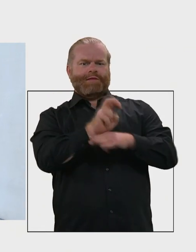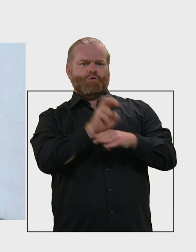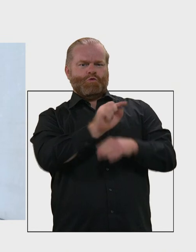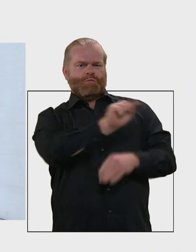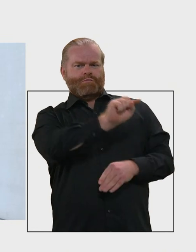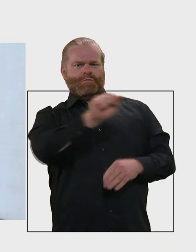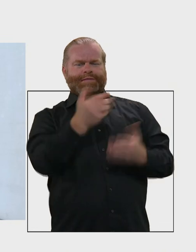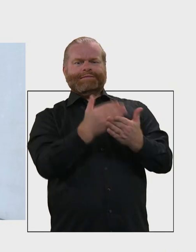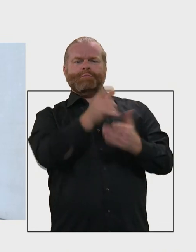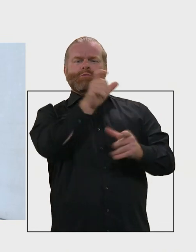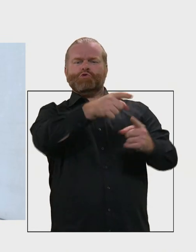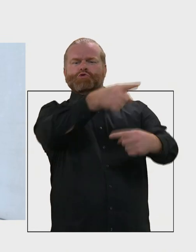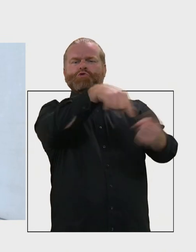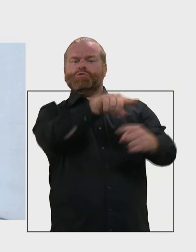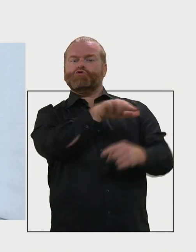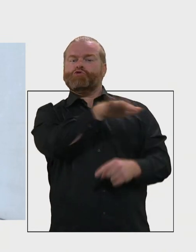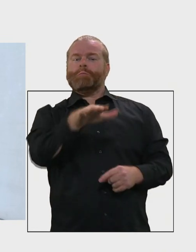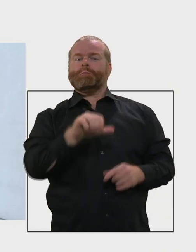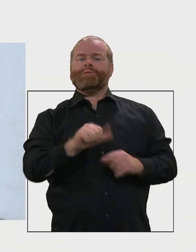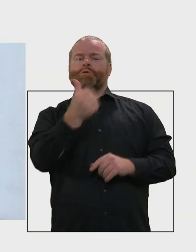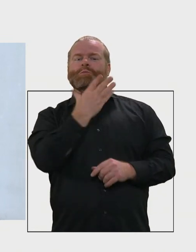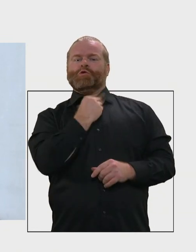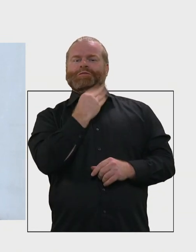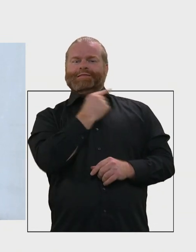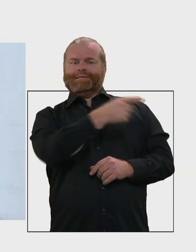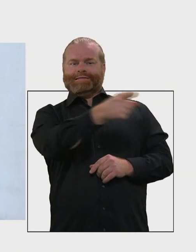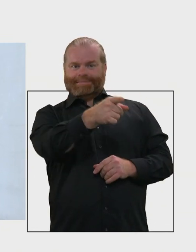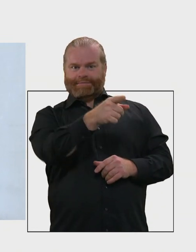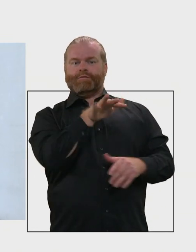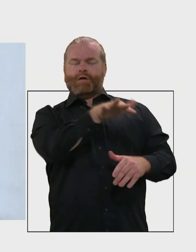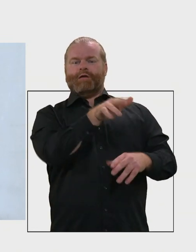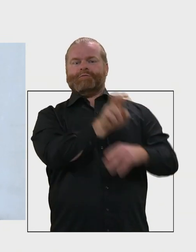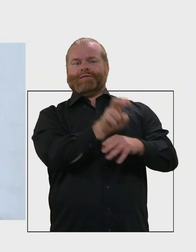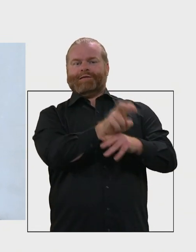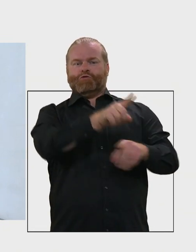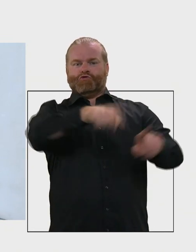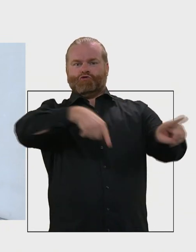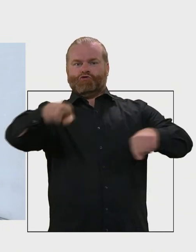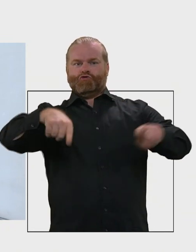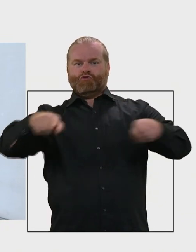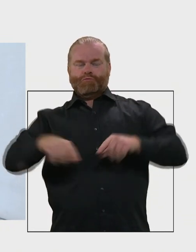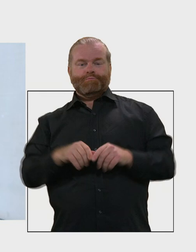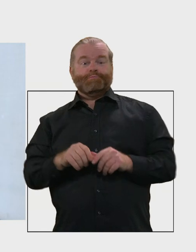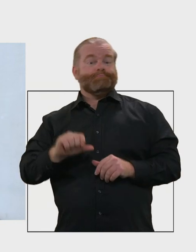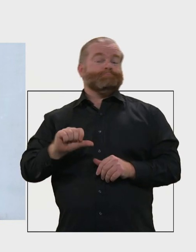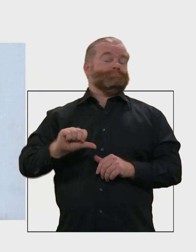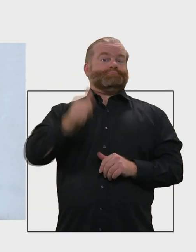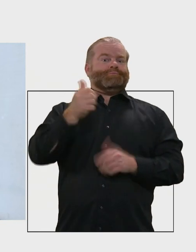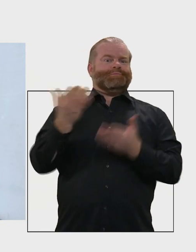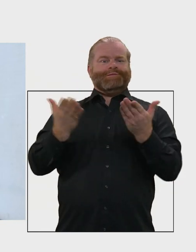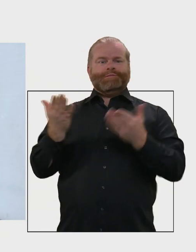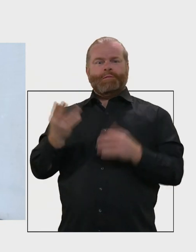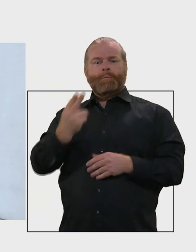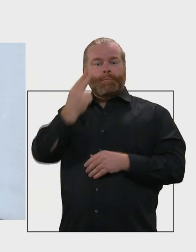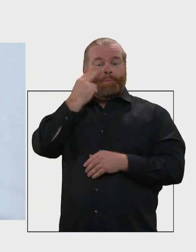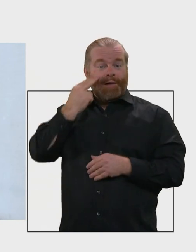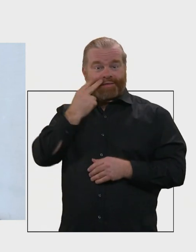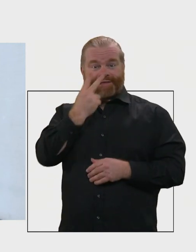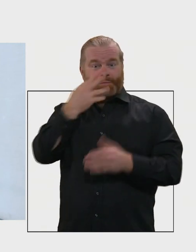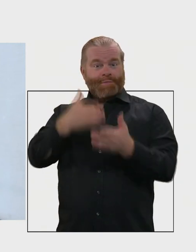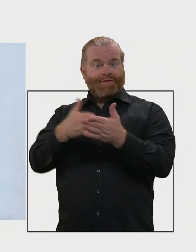dem Allgemeinen Blinden- und Sehbehindertenverein Berlin, gegründet 1874